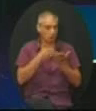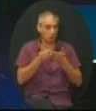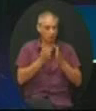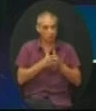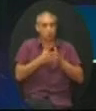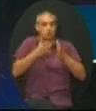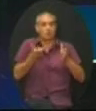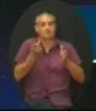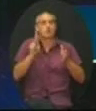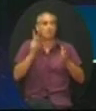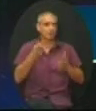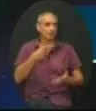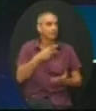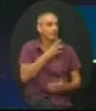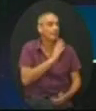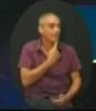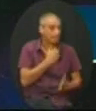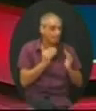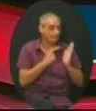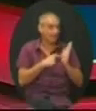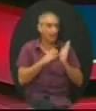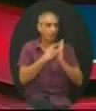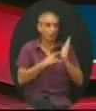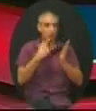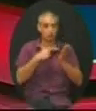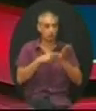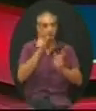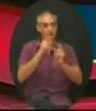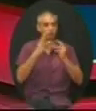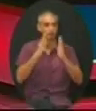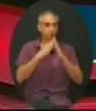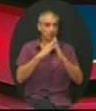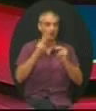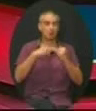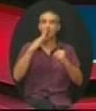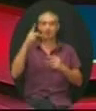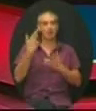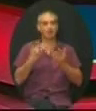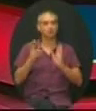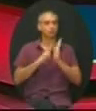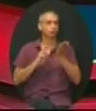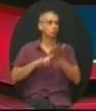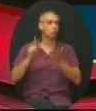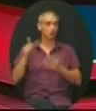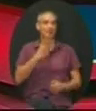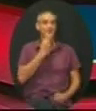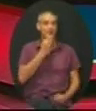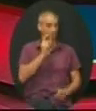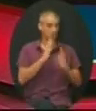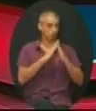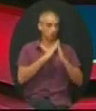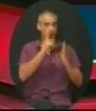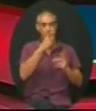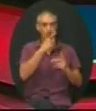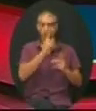מעבר למה שקורה כרגע. פה הקטע החוקי הוא כן בעייתי, מכיוון שעל פי החוק תושב שהוא יגור באזור ברמאללה הוא יאבד את הזכויות שלו, לעומת זאת יהודי אזרח שיגור